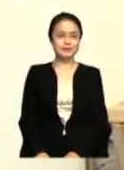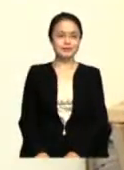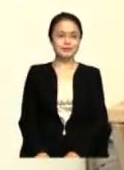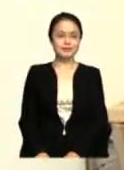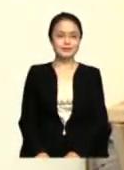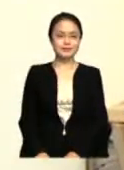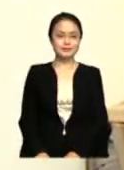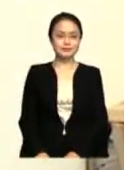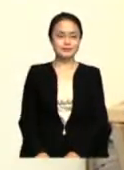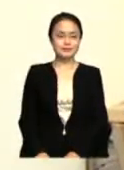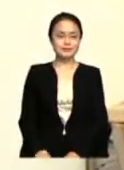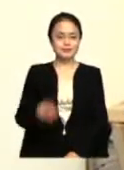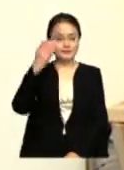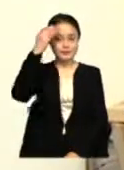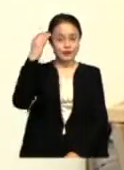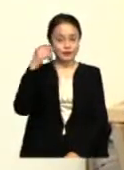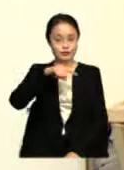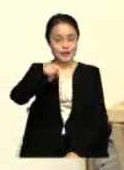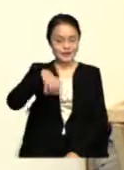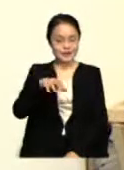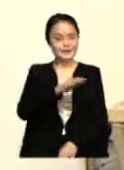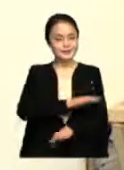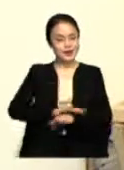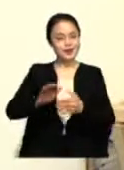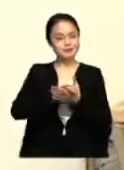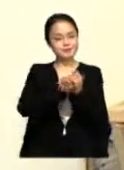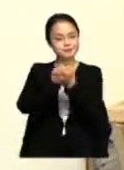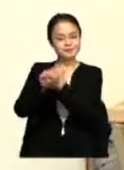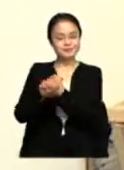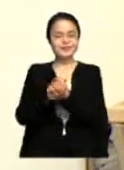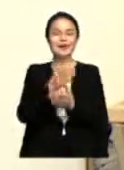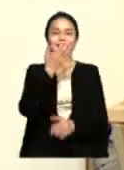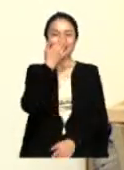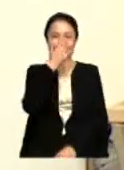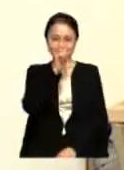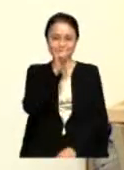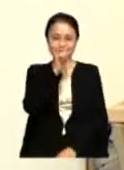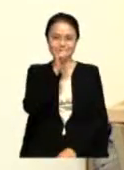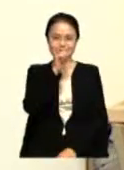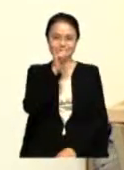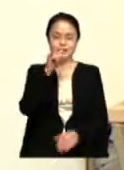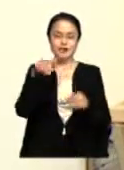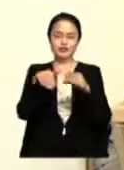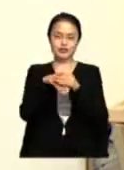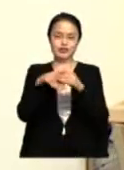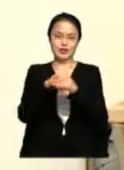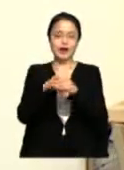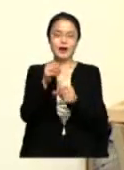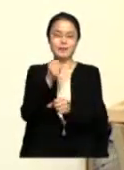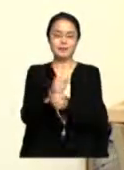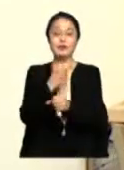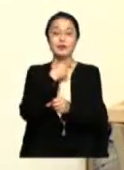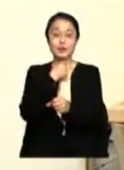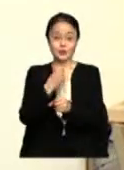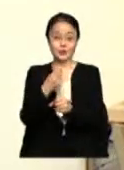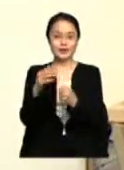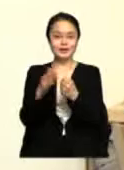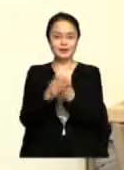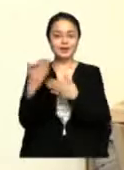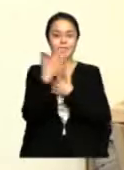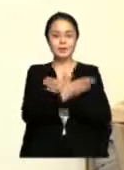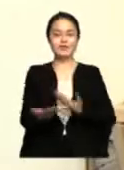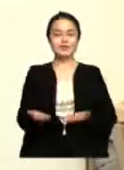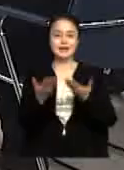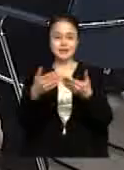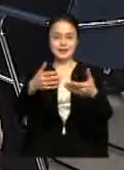함께 달 같이 날아갈 수 있는 것 더불어 함께 살아 가야 되는데 그걸 함께 살아가는 데 더 이가 밀어 카 너 되게